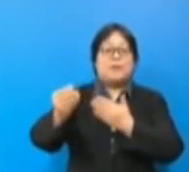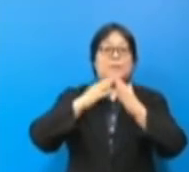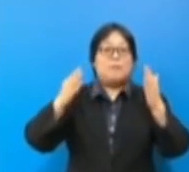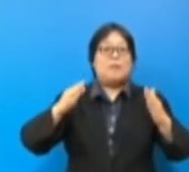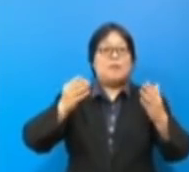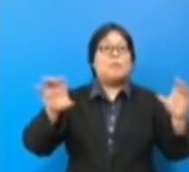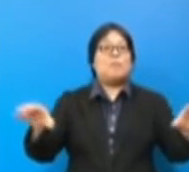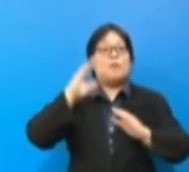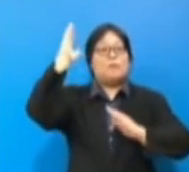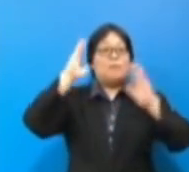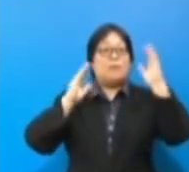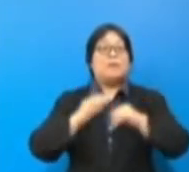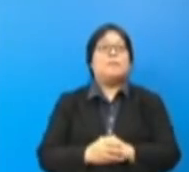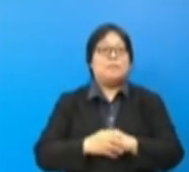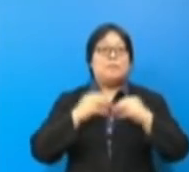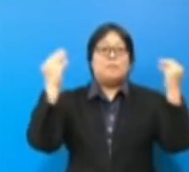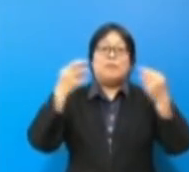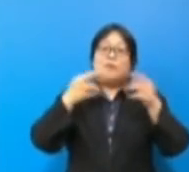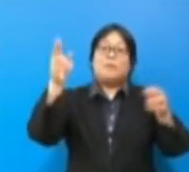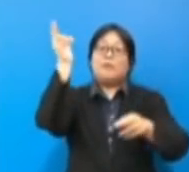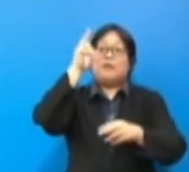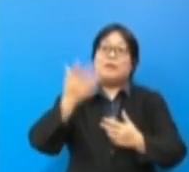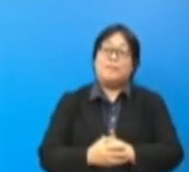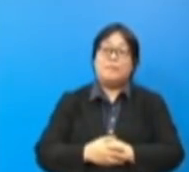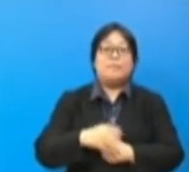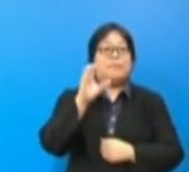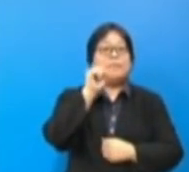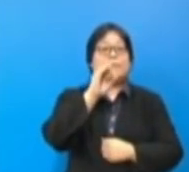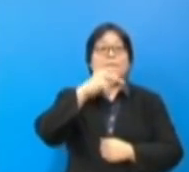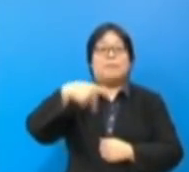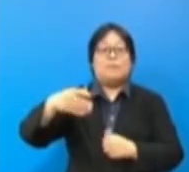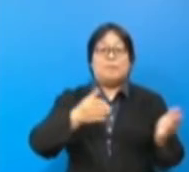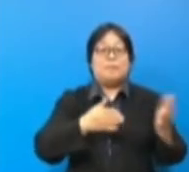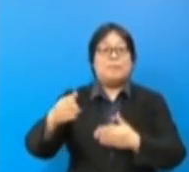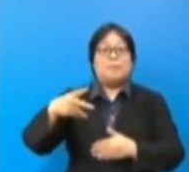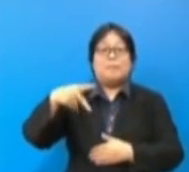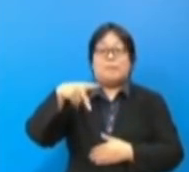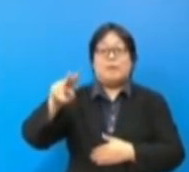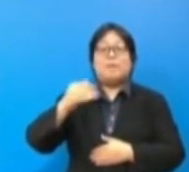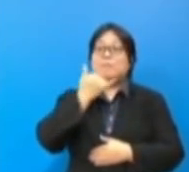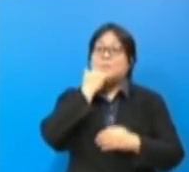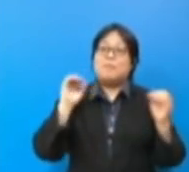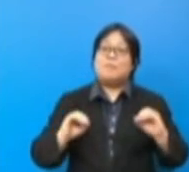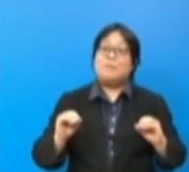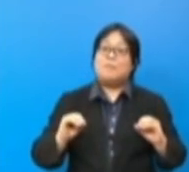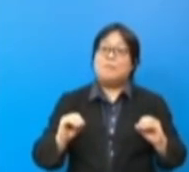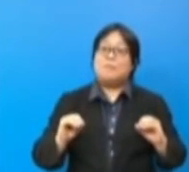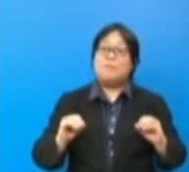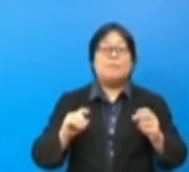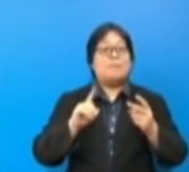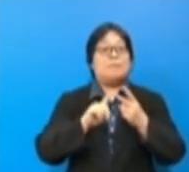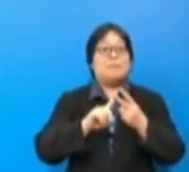barangan buatan Malaysia Majlis Rasmi kerajaan esop plan pemulihan tak salah esop